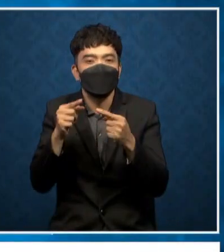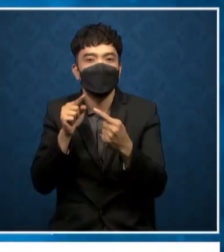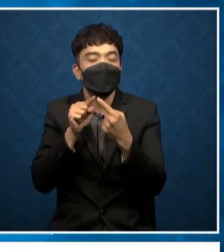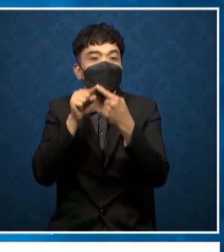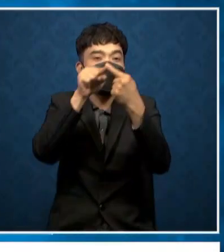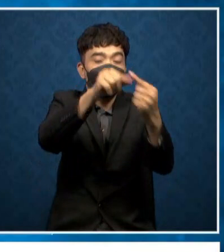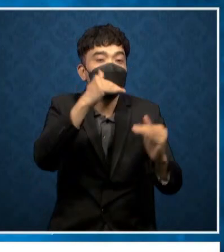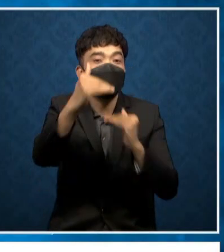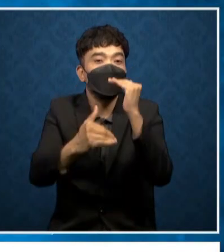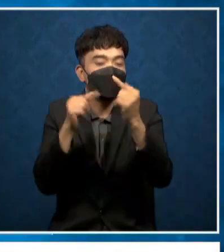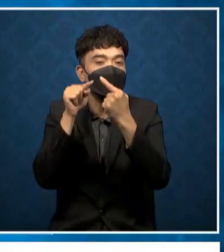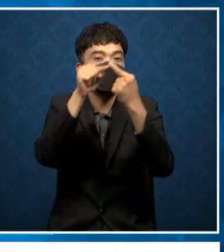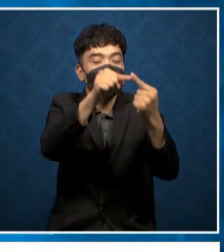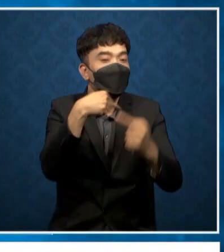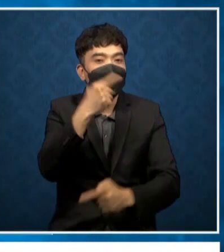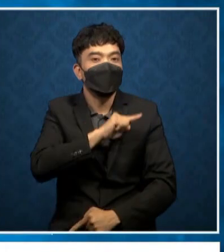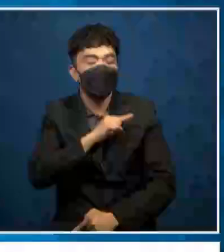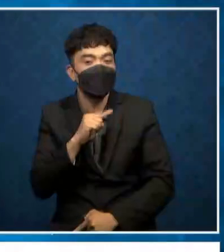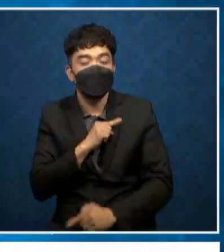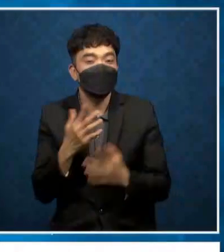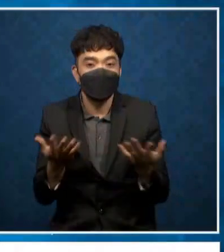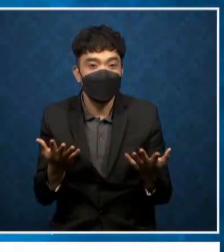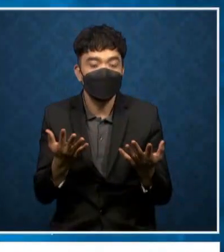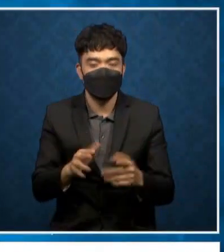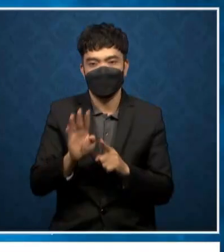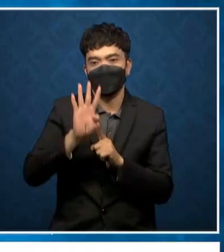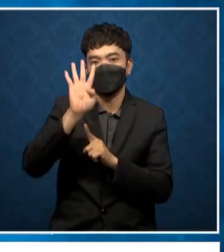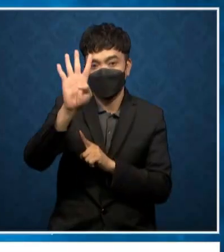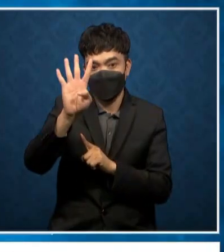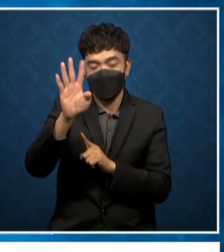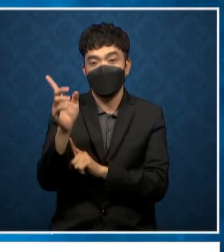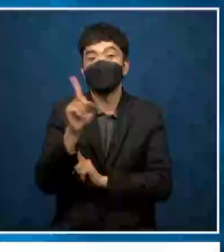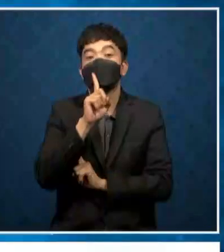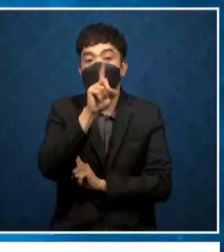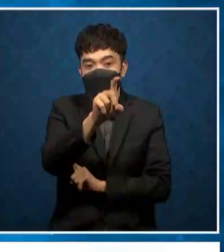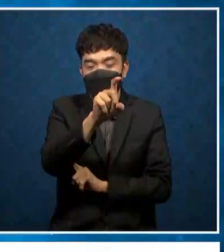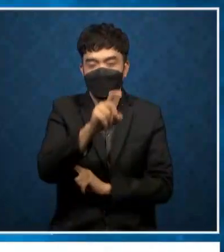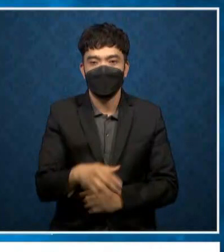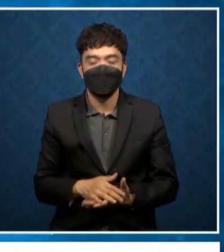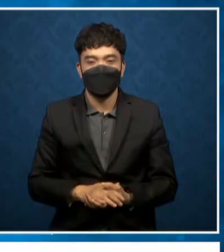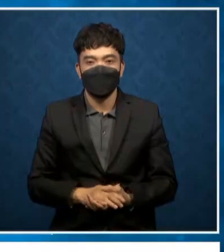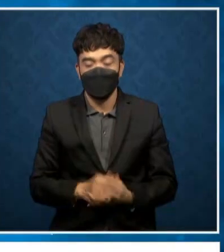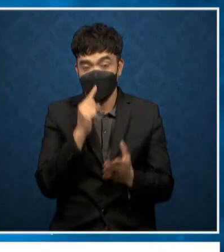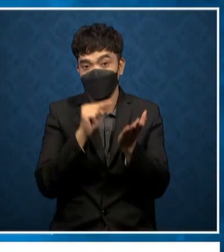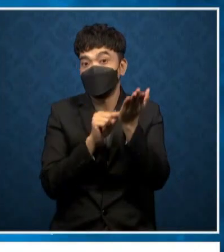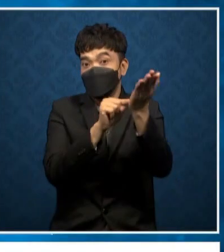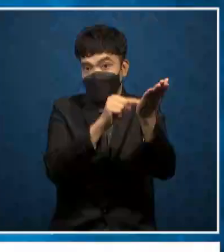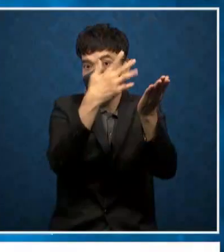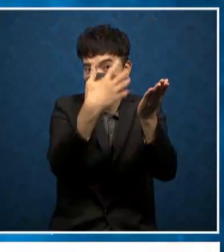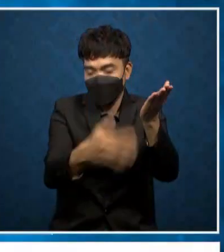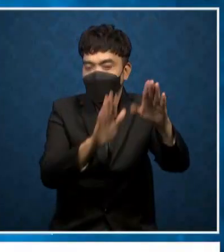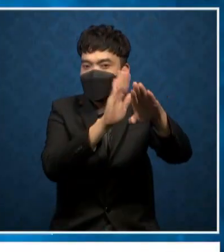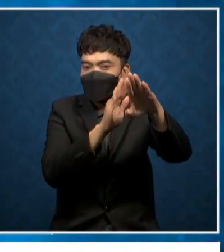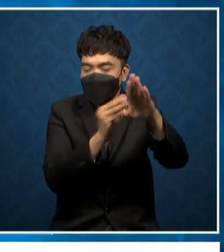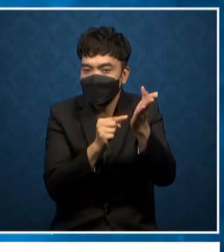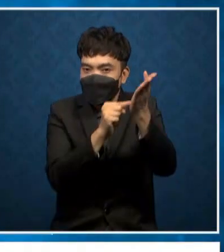โดยเงิงานในและคำถามวศีนะครับเนองจากในการติดตามเสรแนะและเร่งรัติขอ